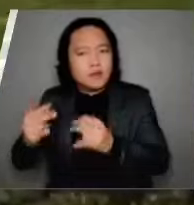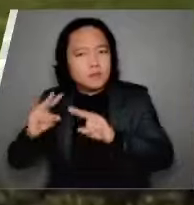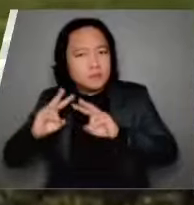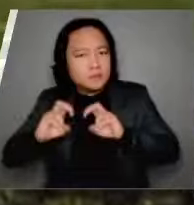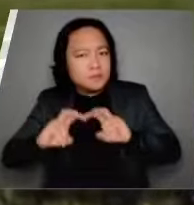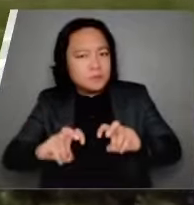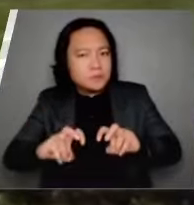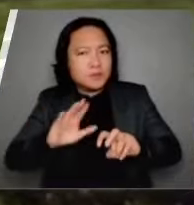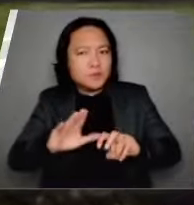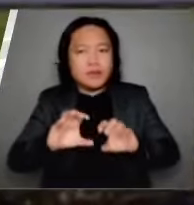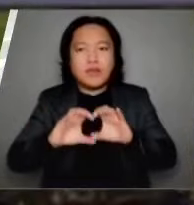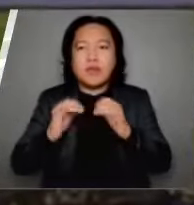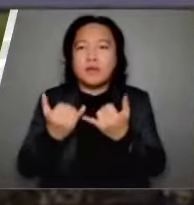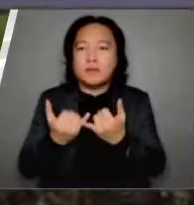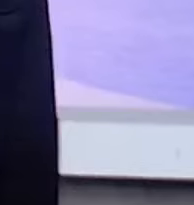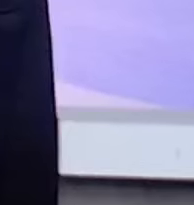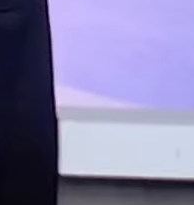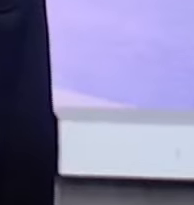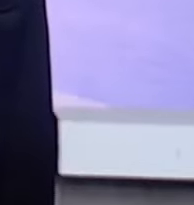na eroplano.